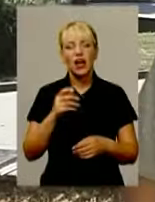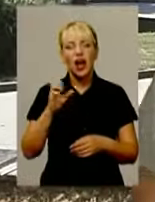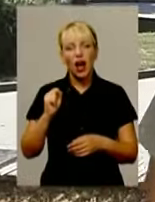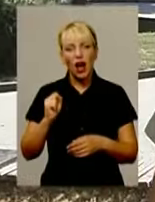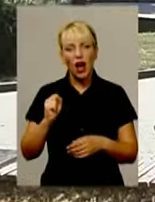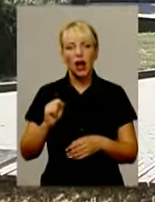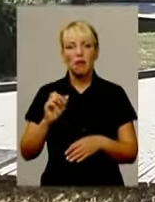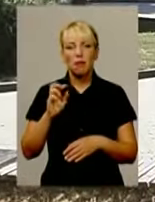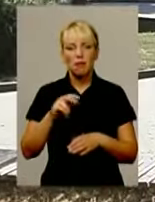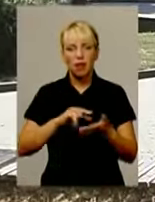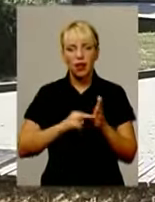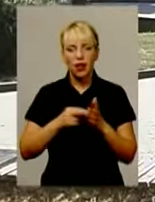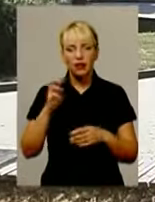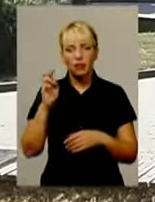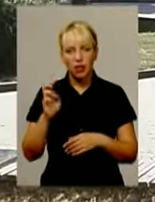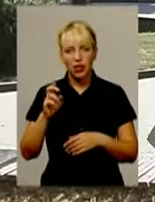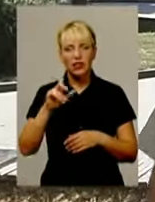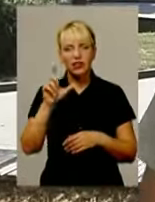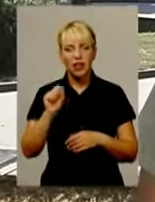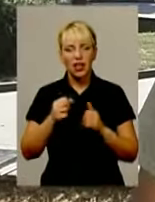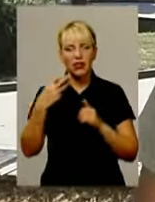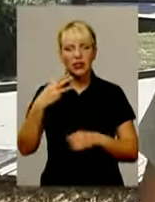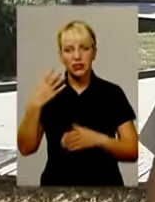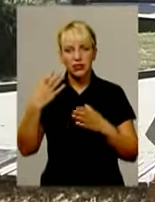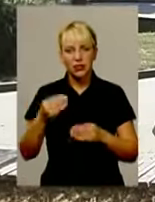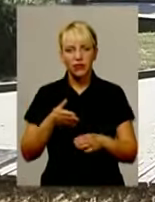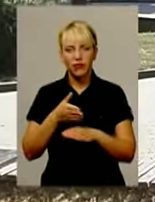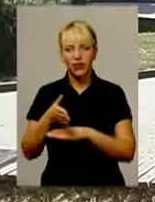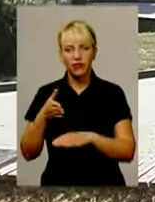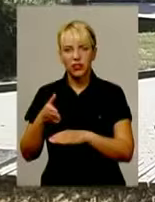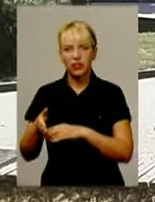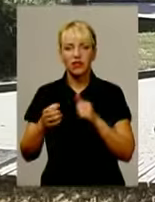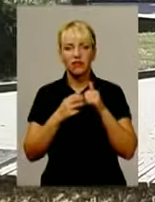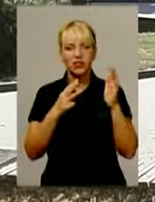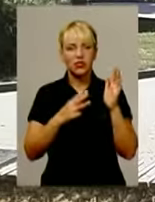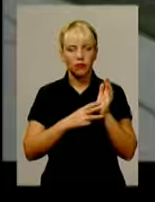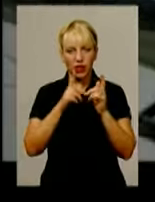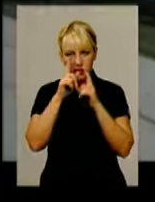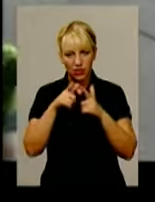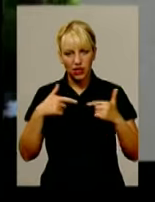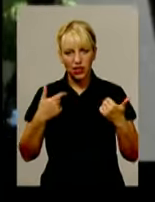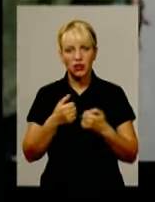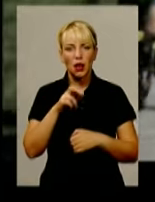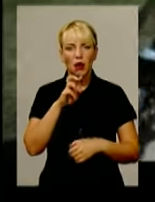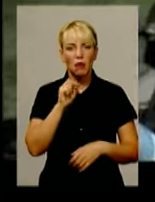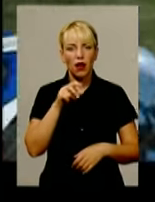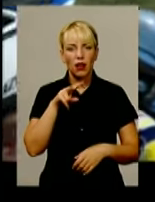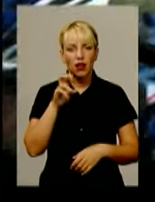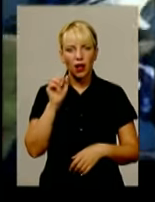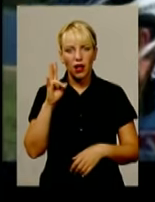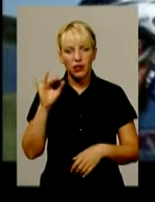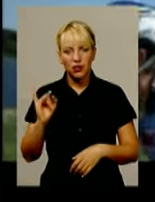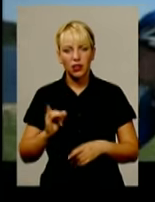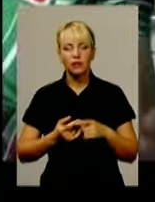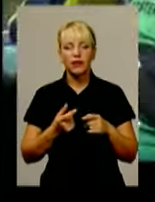це за 30 днів відвідати 18 країн в Балканах. Серед найближчих цьогорічних планів